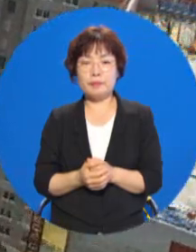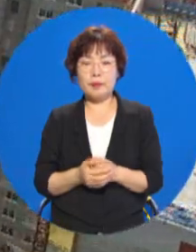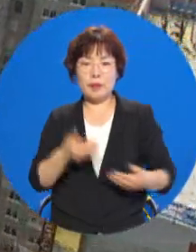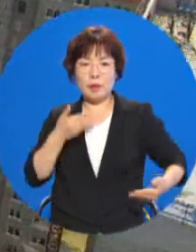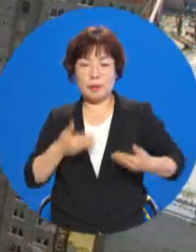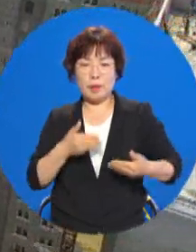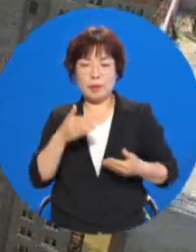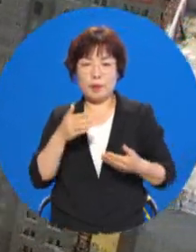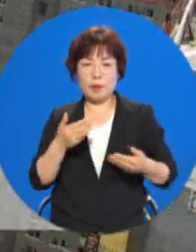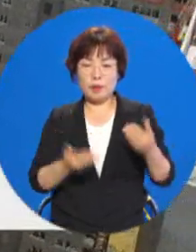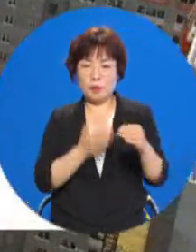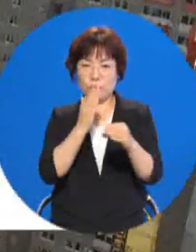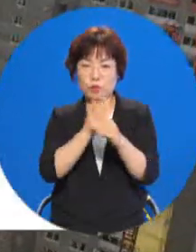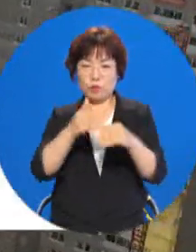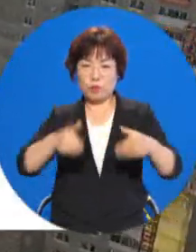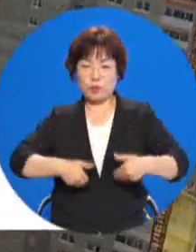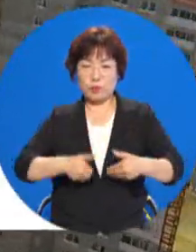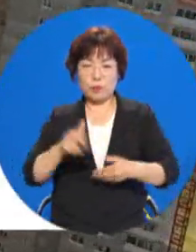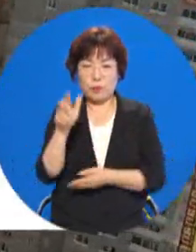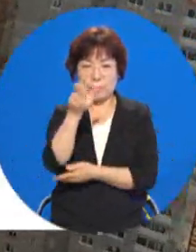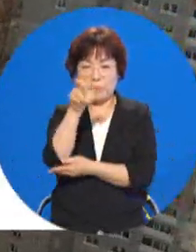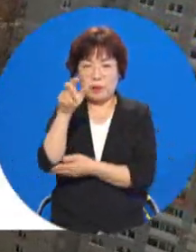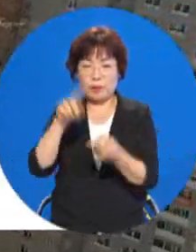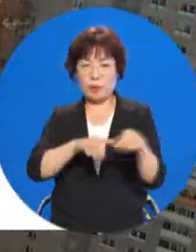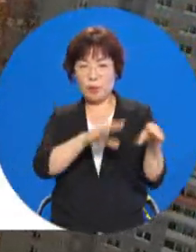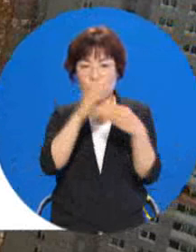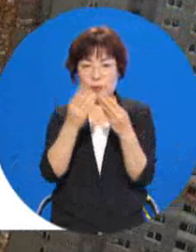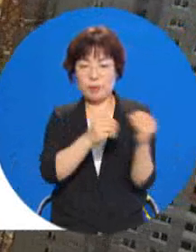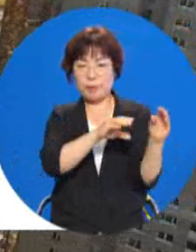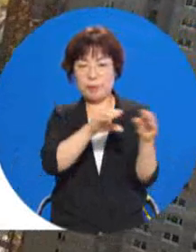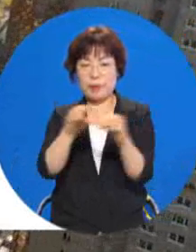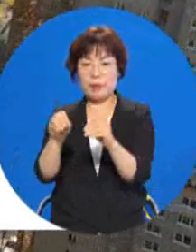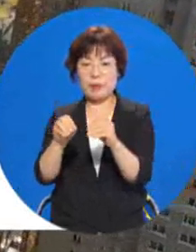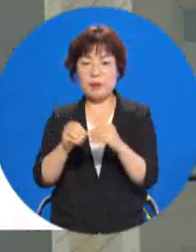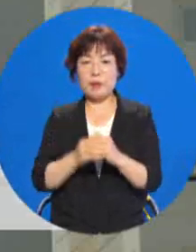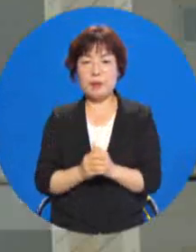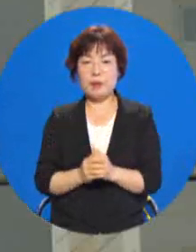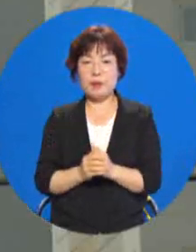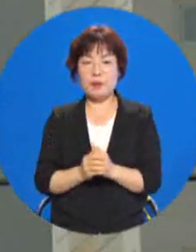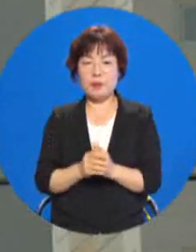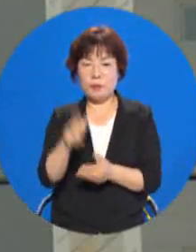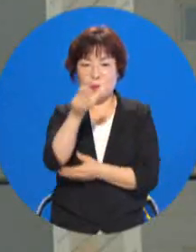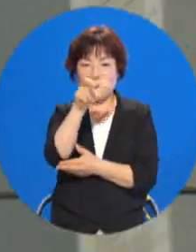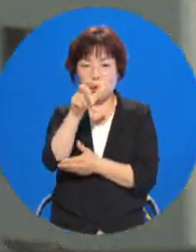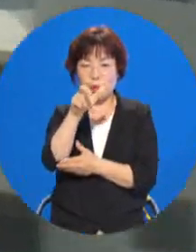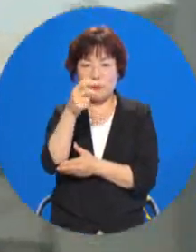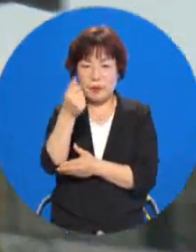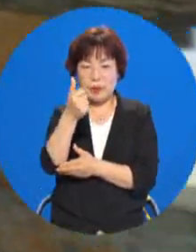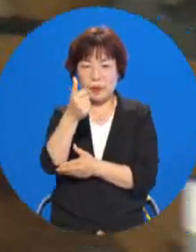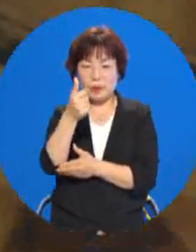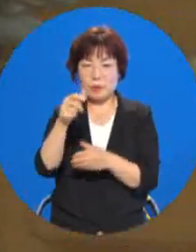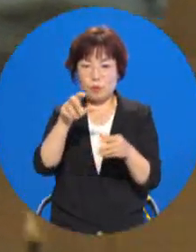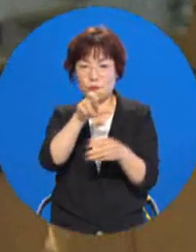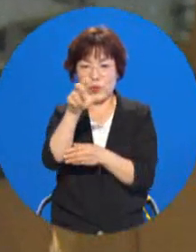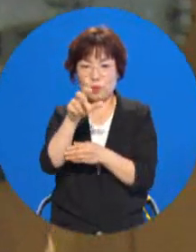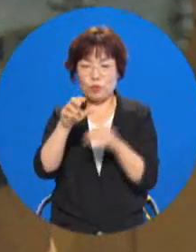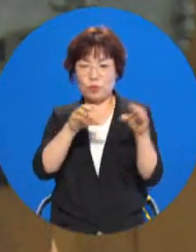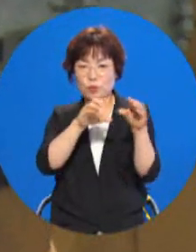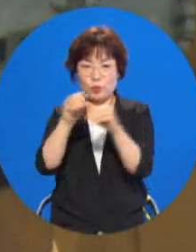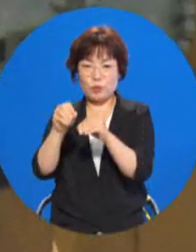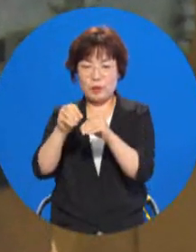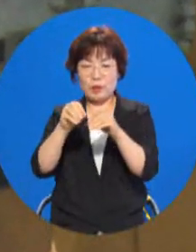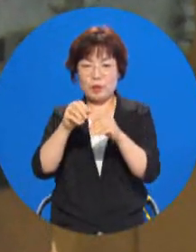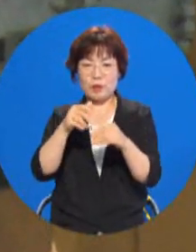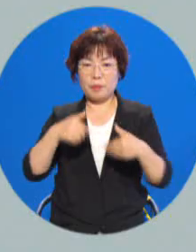바쁘게 움직여야 할 건축 현장의 타워 크레인이 모두 멈춰섰습니다. 크레인마다 소형 타워 크레인의 운행 중단을